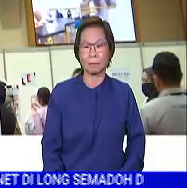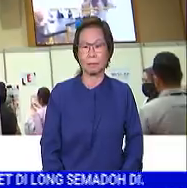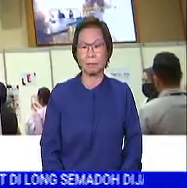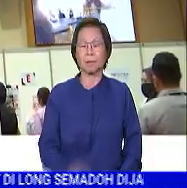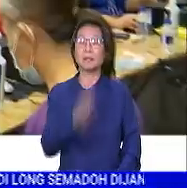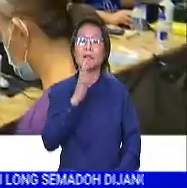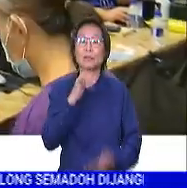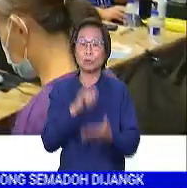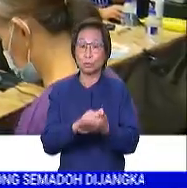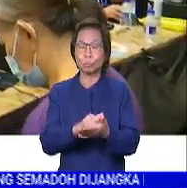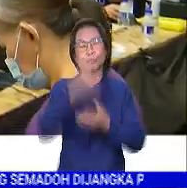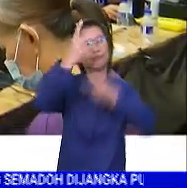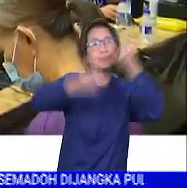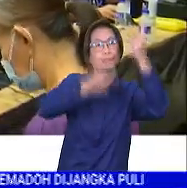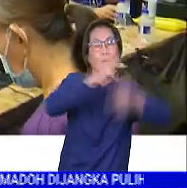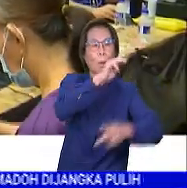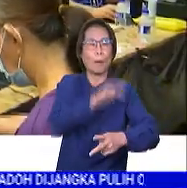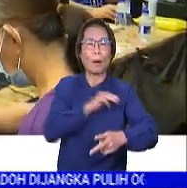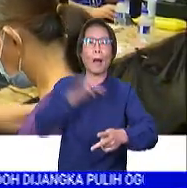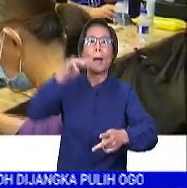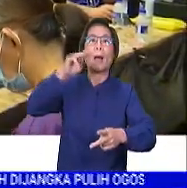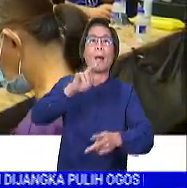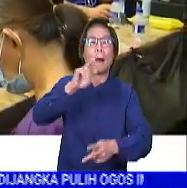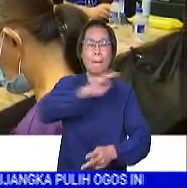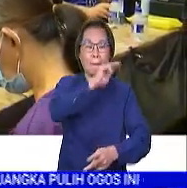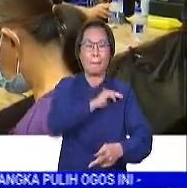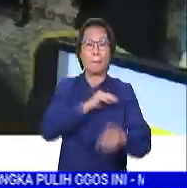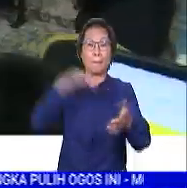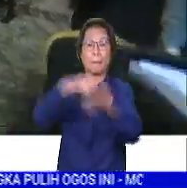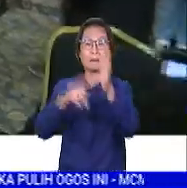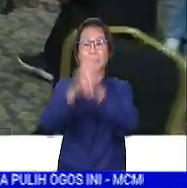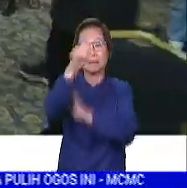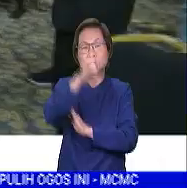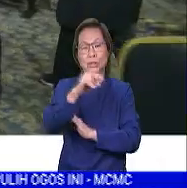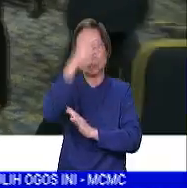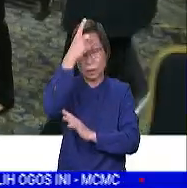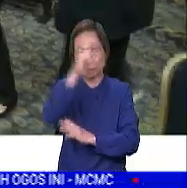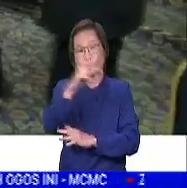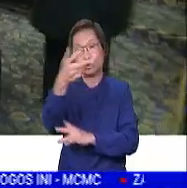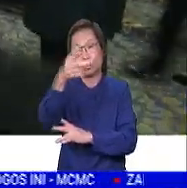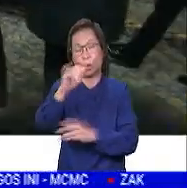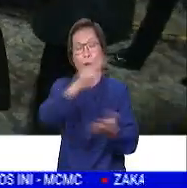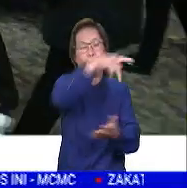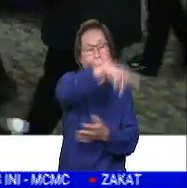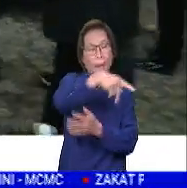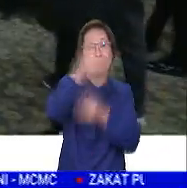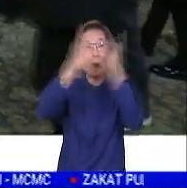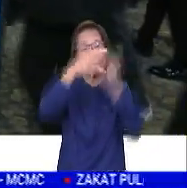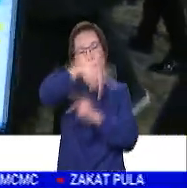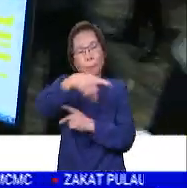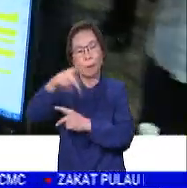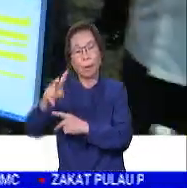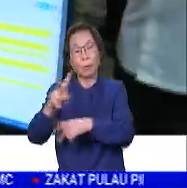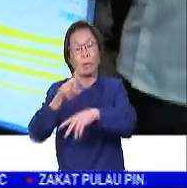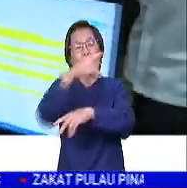Beliau berkata bikin selepas lawatan menteri pengajian tinggi.ac.id Nuraini Ahmad di pusat pemberian vaksin PV Dewa